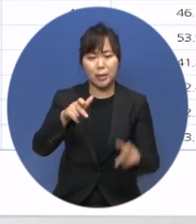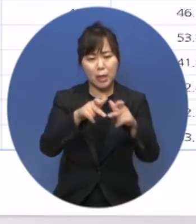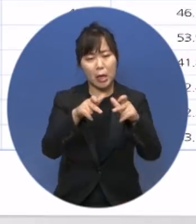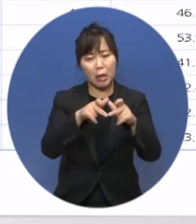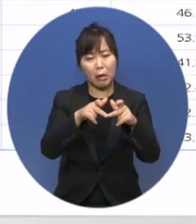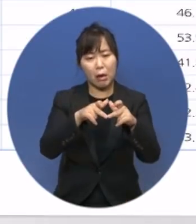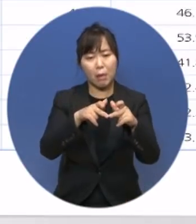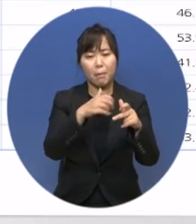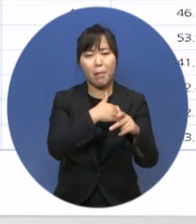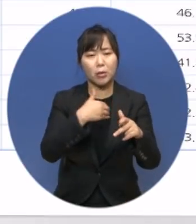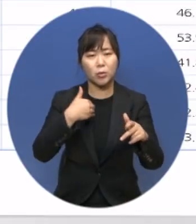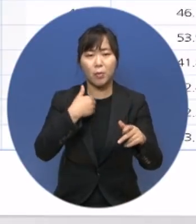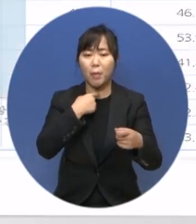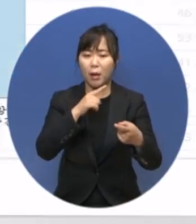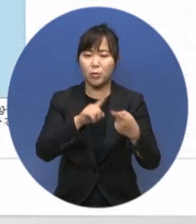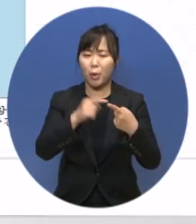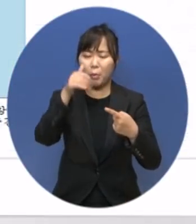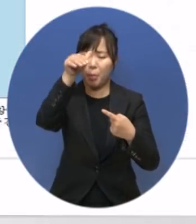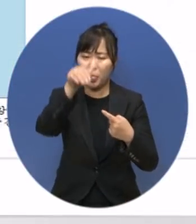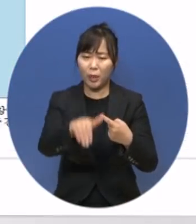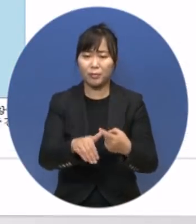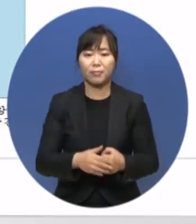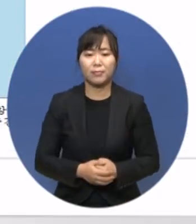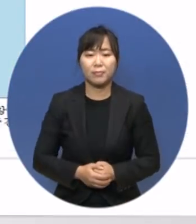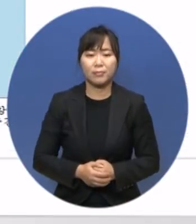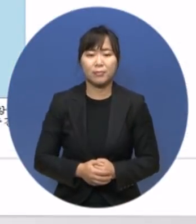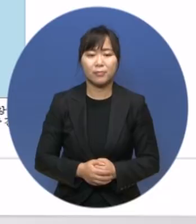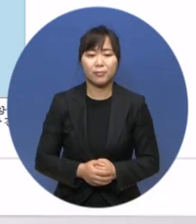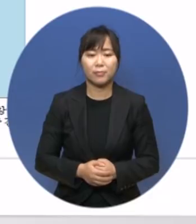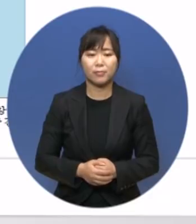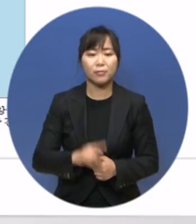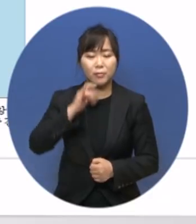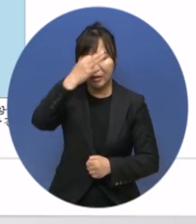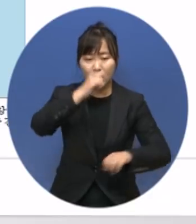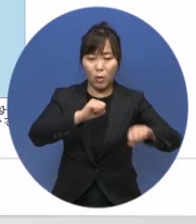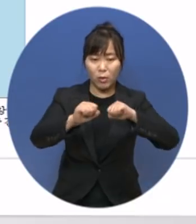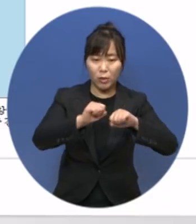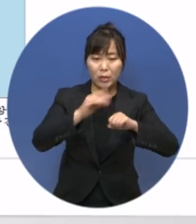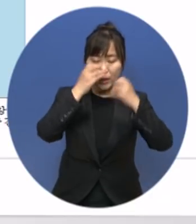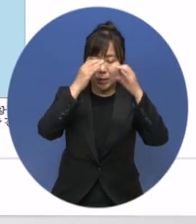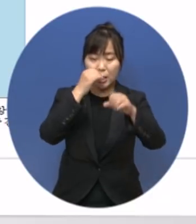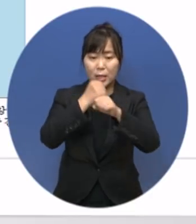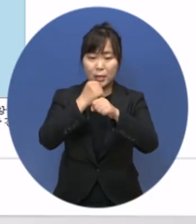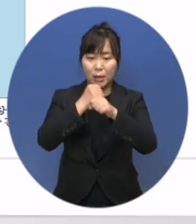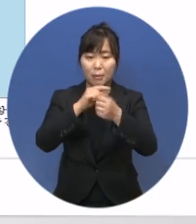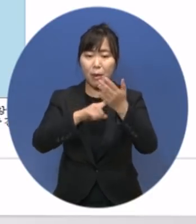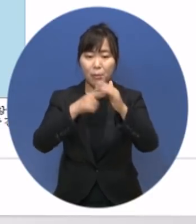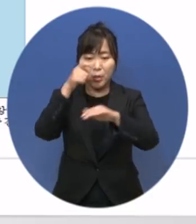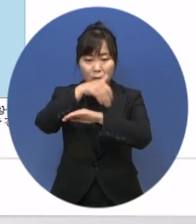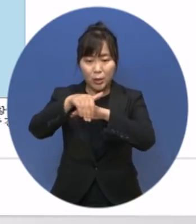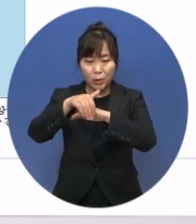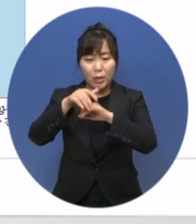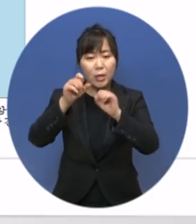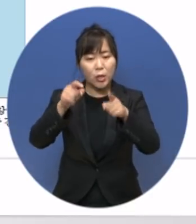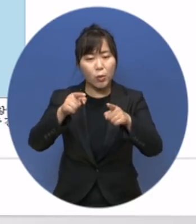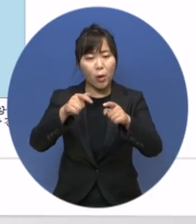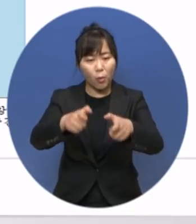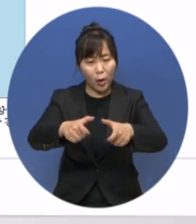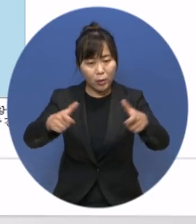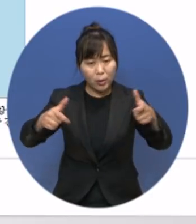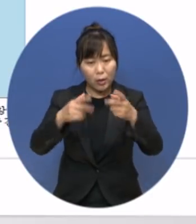낮게 만족하는 정도가 나타나고 있습니다. 예술활동, 창작, 발표, 기회 확대를 위한 대책이 어떤 것이